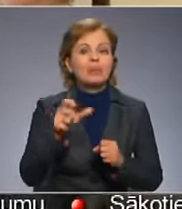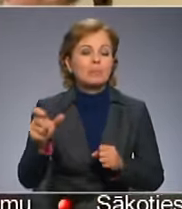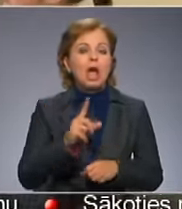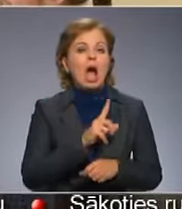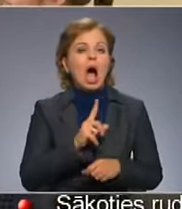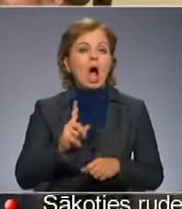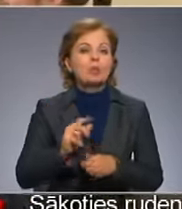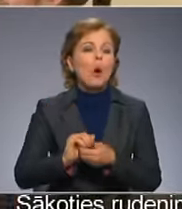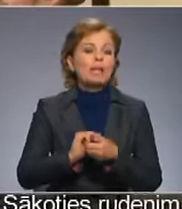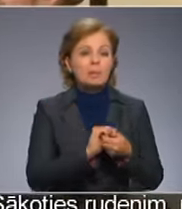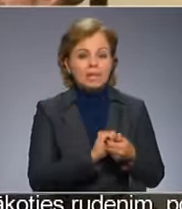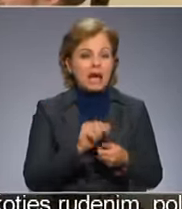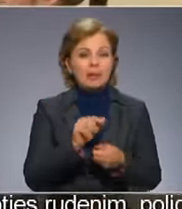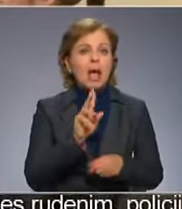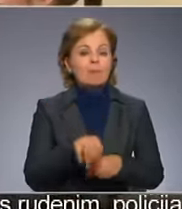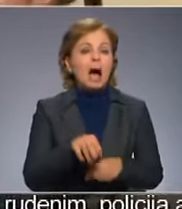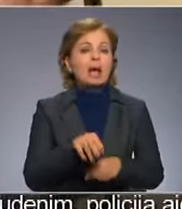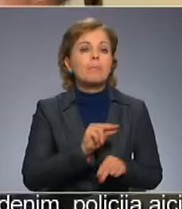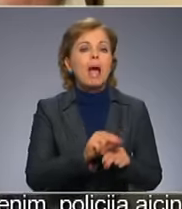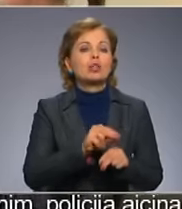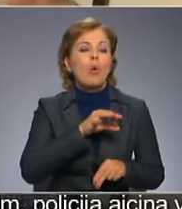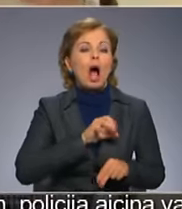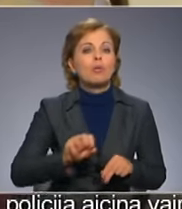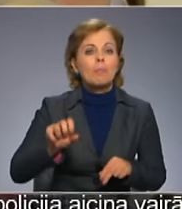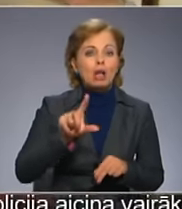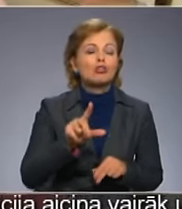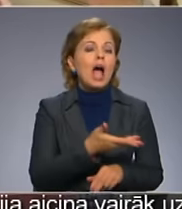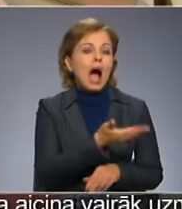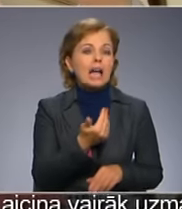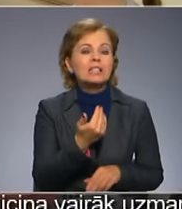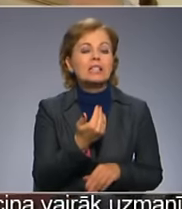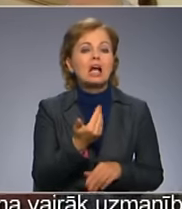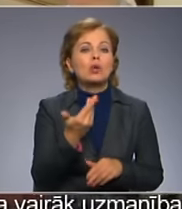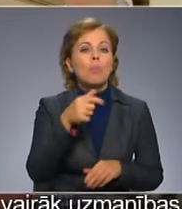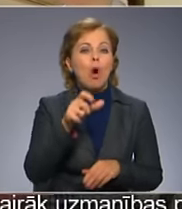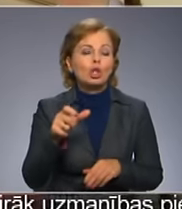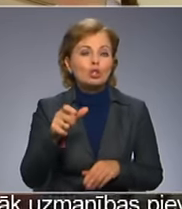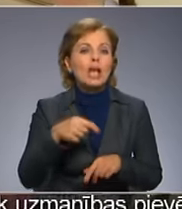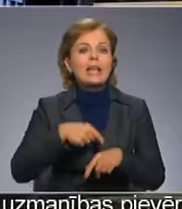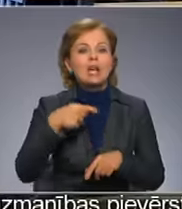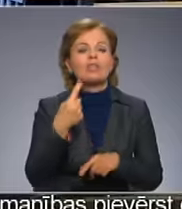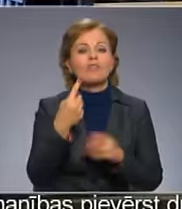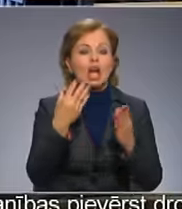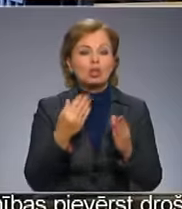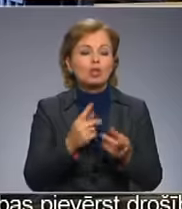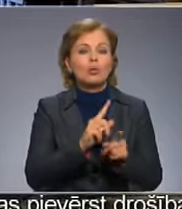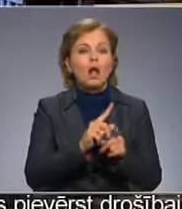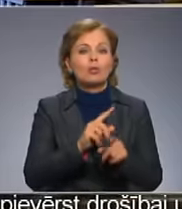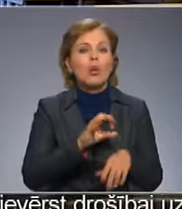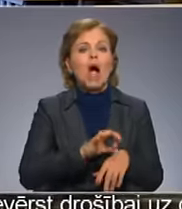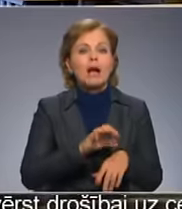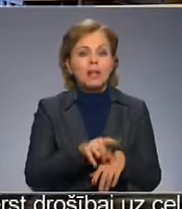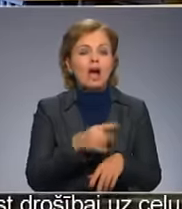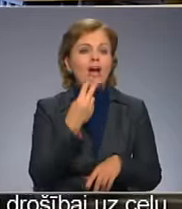cīnoties par pedagogu atalgojumu palielināšanu, aicināja politiķus vismaz vienu dienu iejusties skolotāja ādā. Dažādas es vēroju,